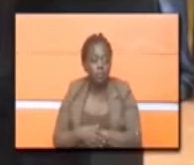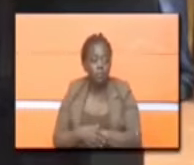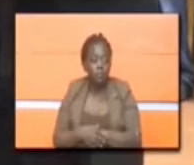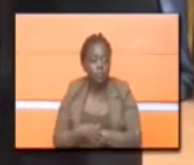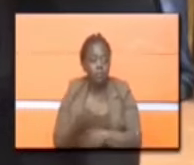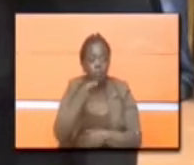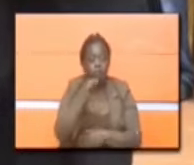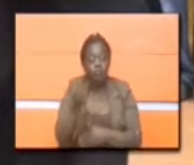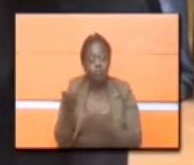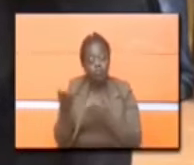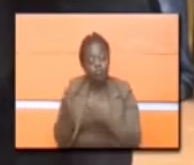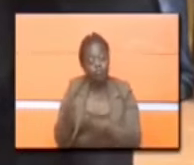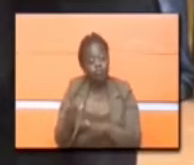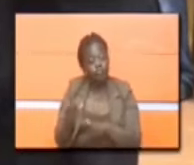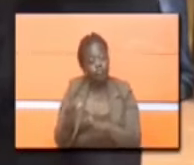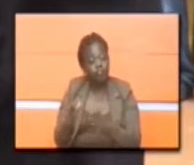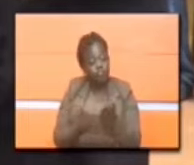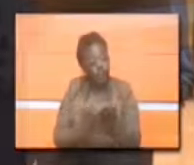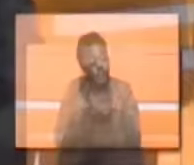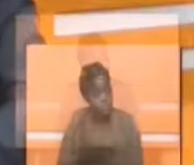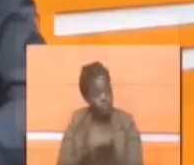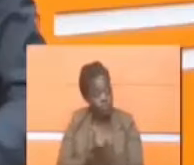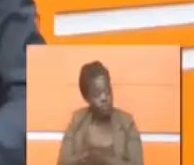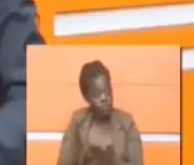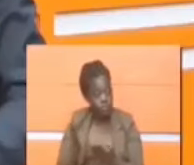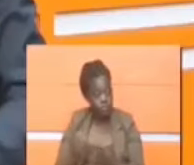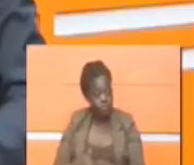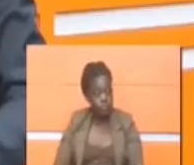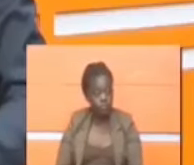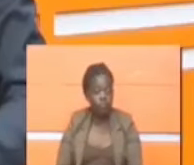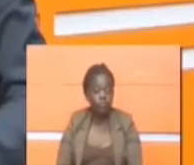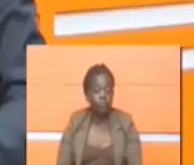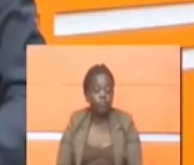muzeeyi afudde. It is a fact nti muzeeyi afudde.